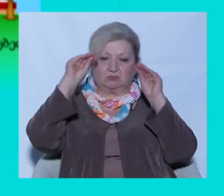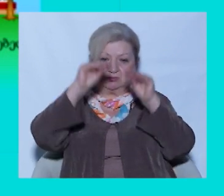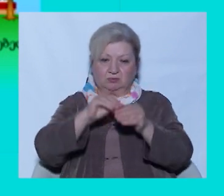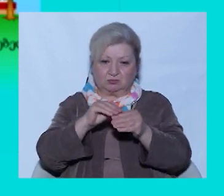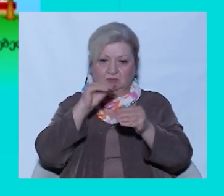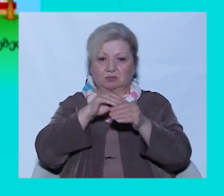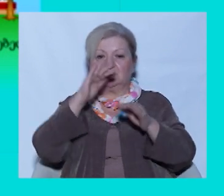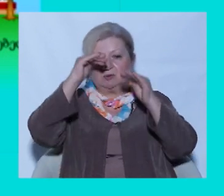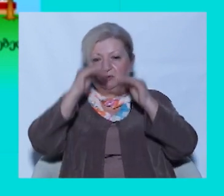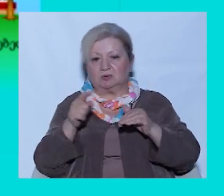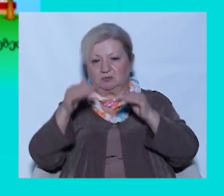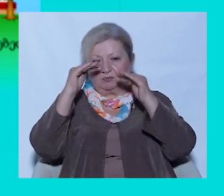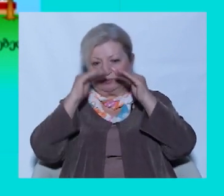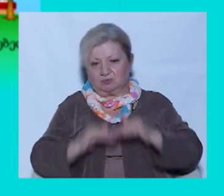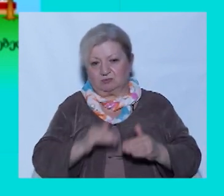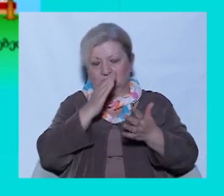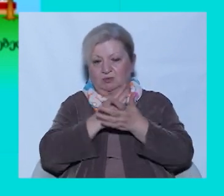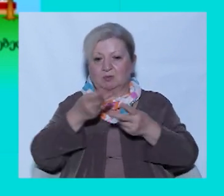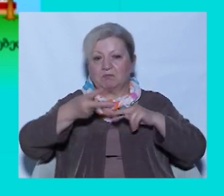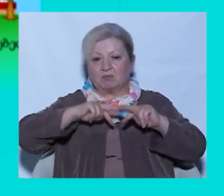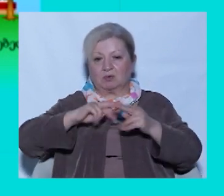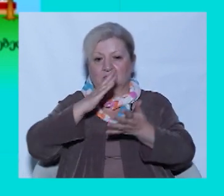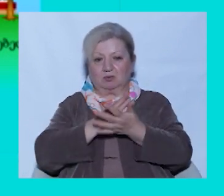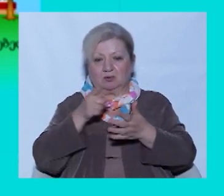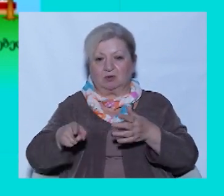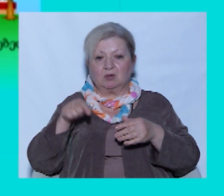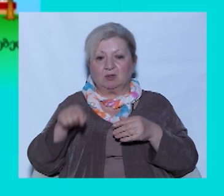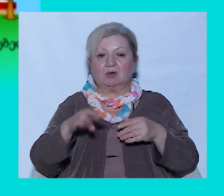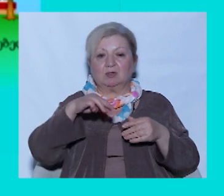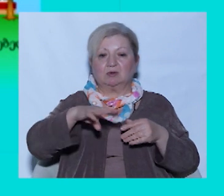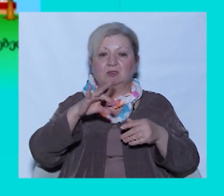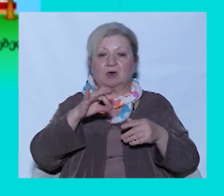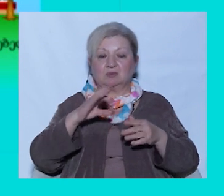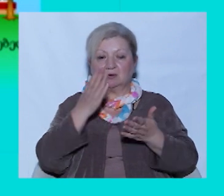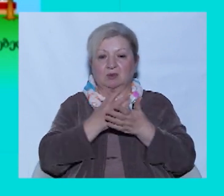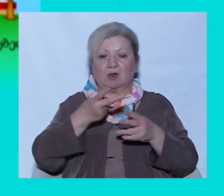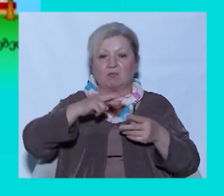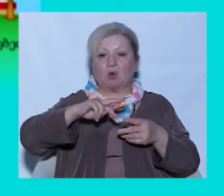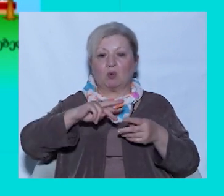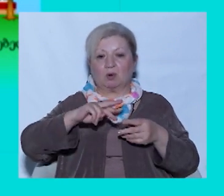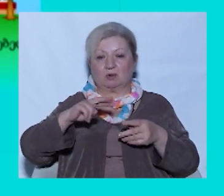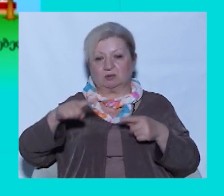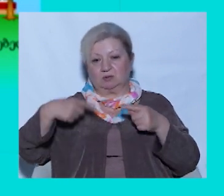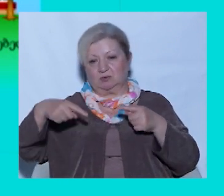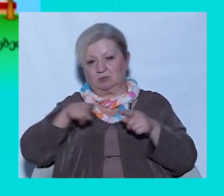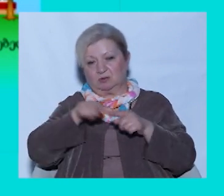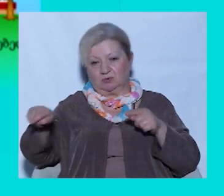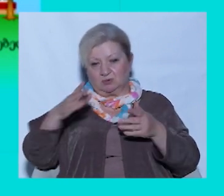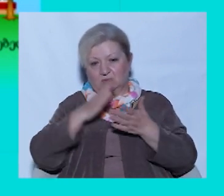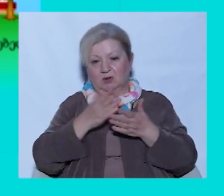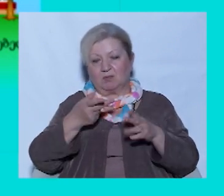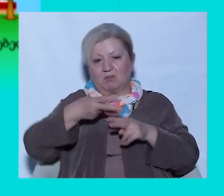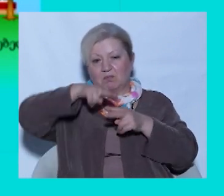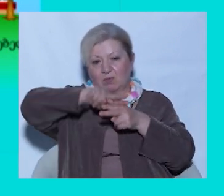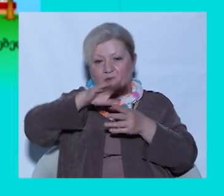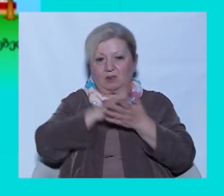ტრანსფორმატორმა ქვესადგური, აი დამადაბლებელი ტრანსფორმატორი. აქ პირიქით ხდება. ამ ტრანსფორმატორში რა გვაქვს? მეორადი გრაგნილების რიცხვი უფრო